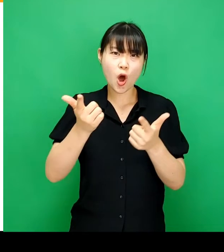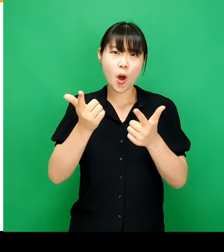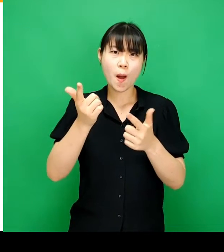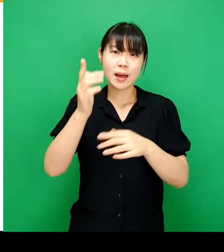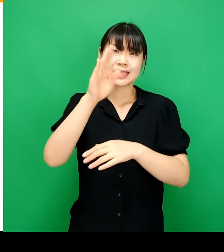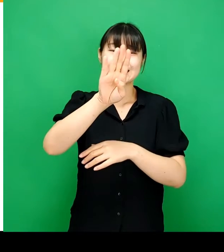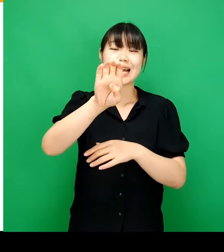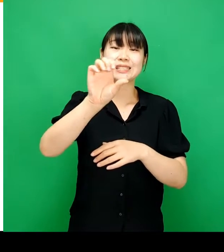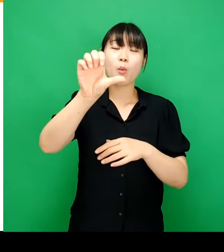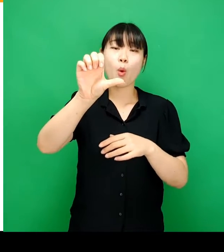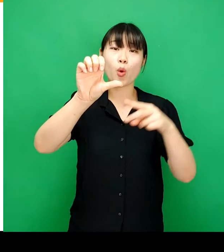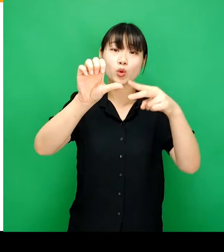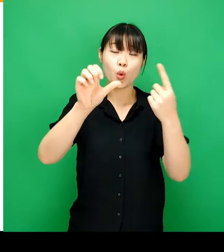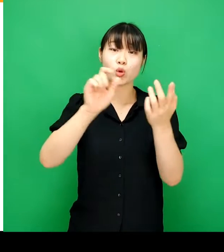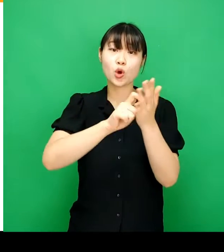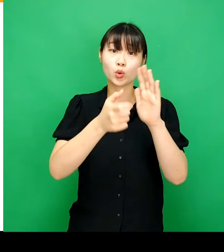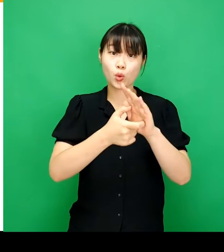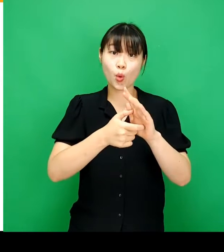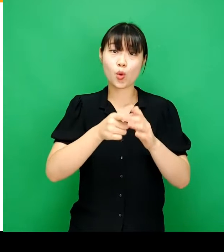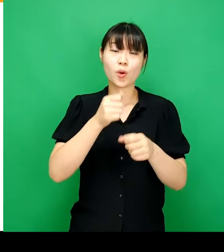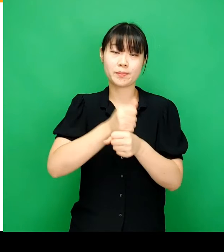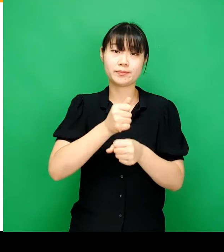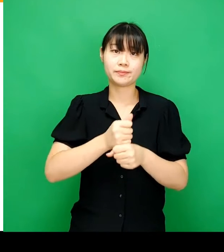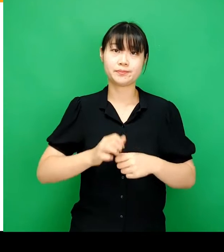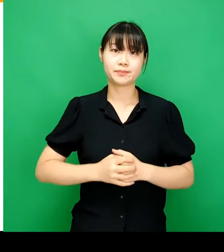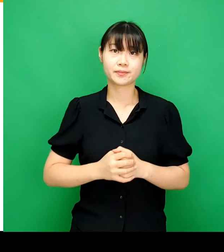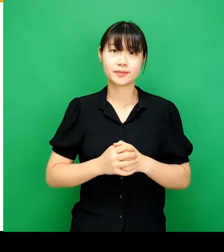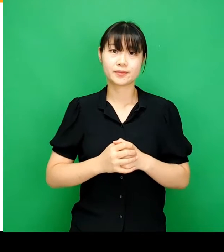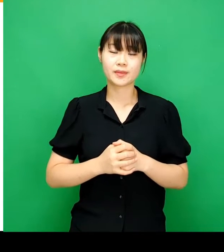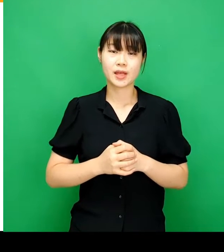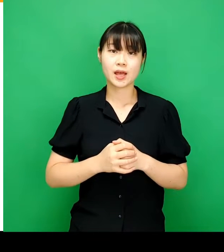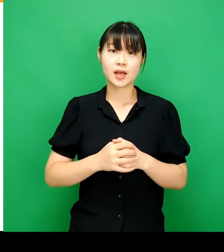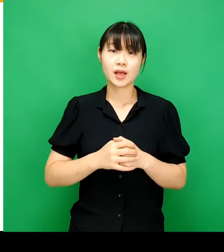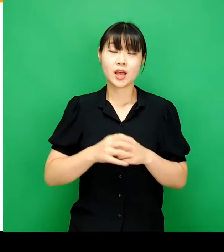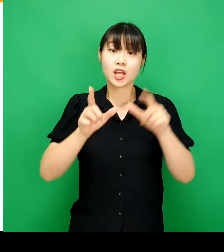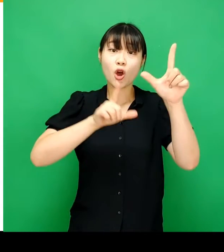조절해서 방향이 45도 정도 되도록 차트를 제작합니다.